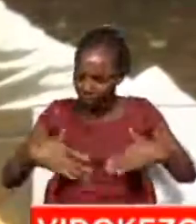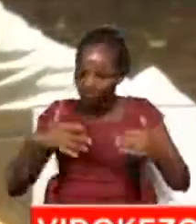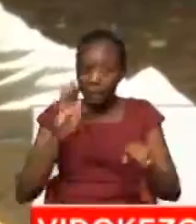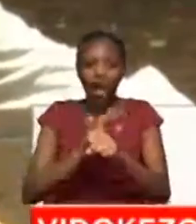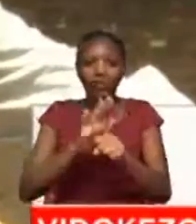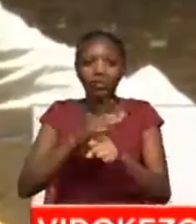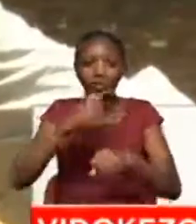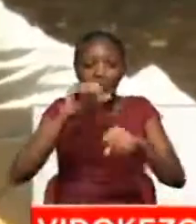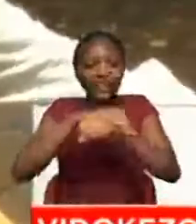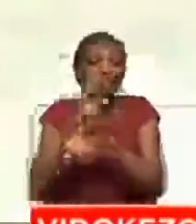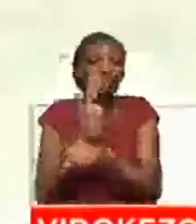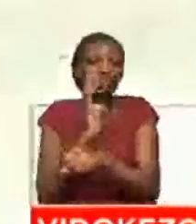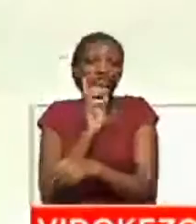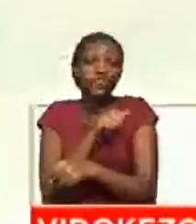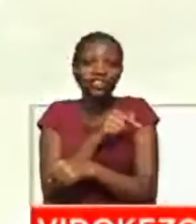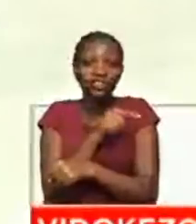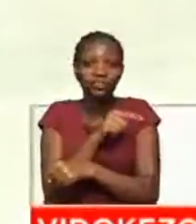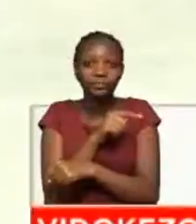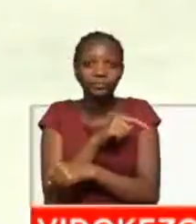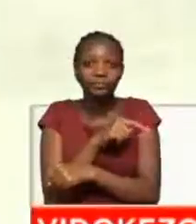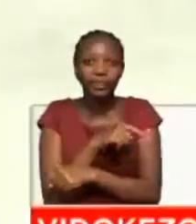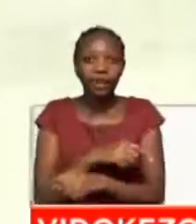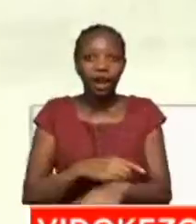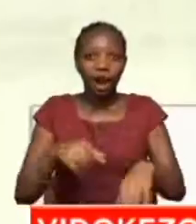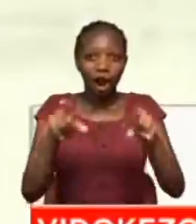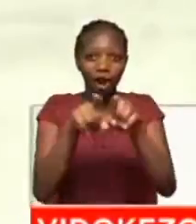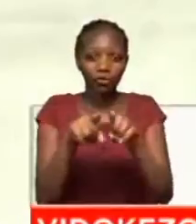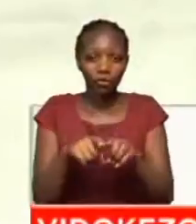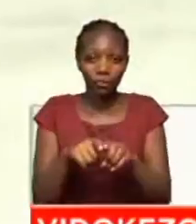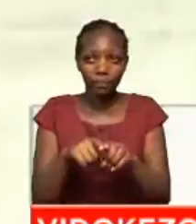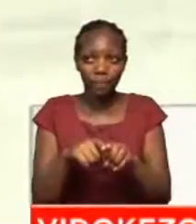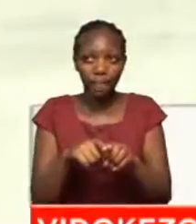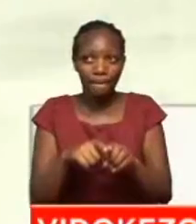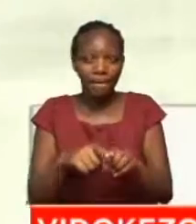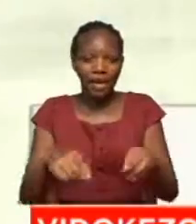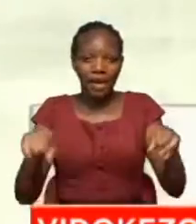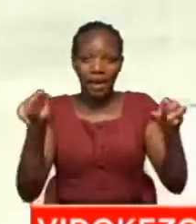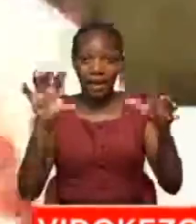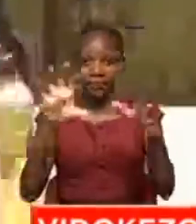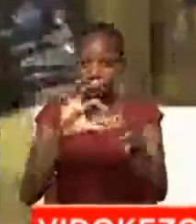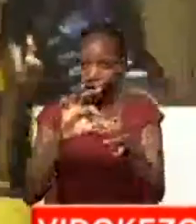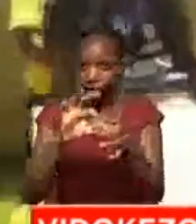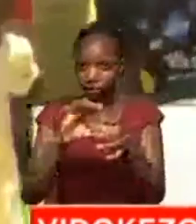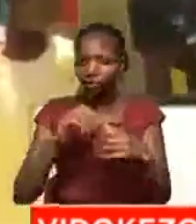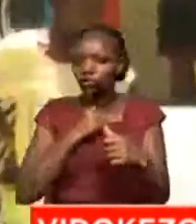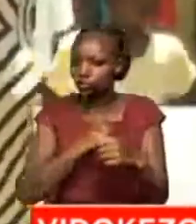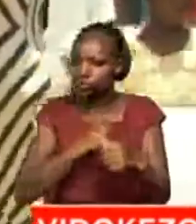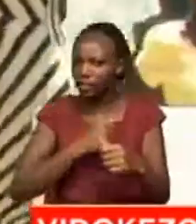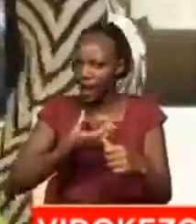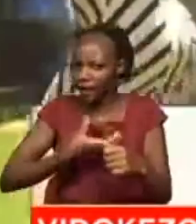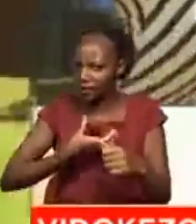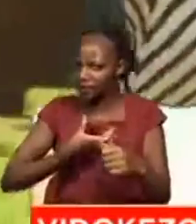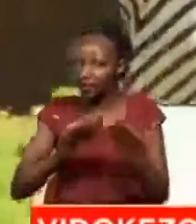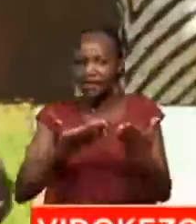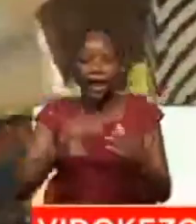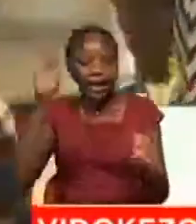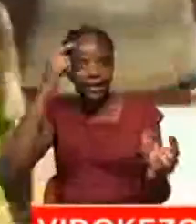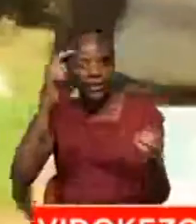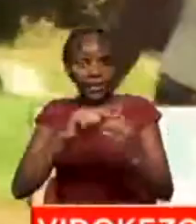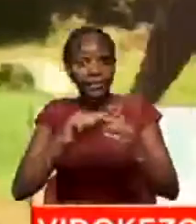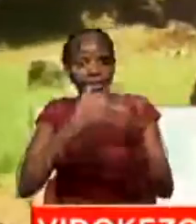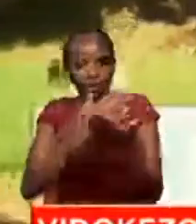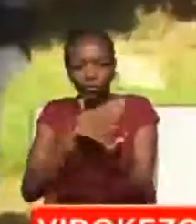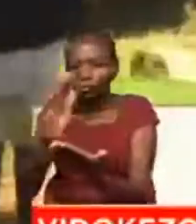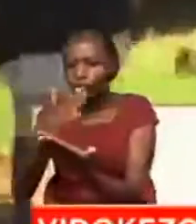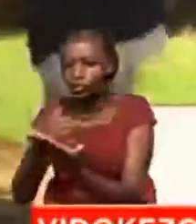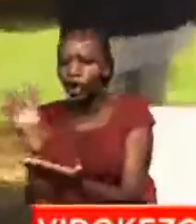maji, tumeletewa. Kwa upande wao, wahisani wa Shifko ambalo ni shirika la kijamii wamesema wanalenga kusambaza maji na bidhaa nyingine